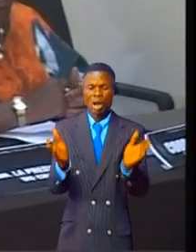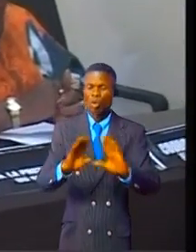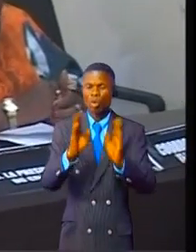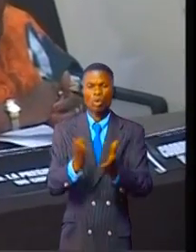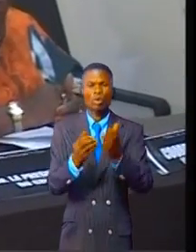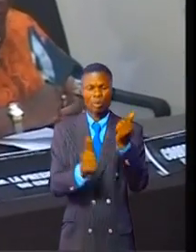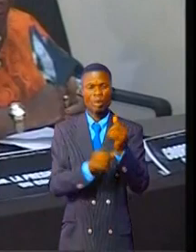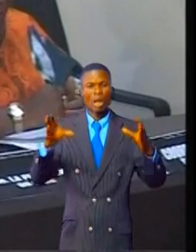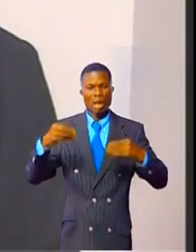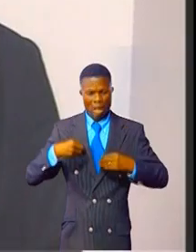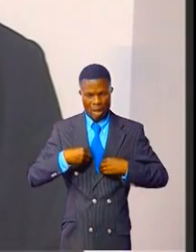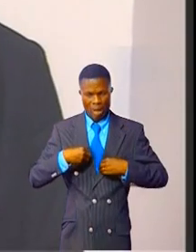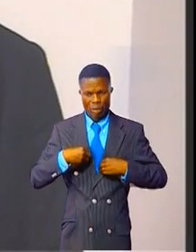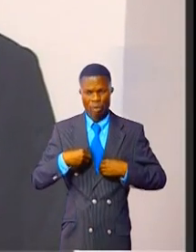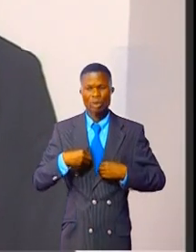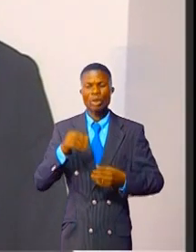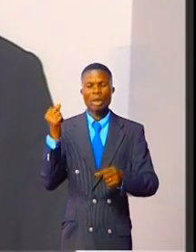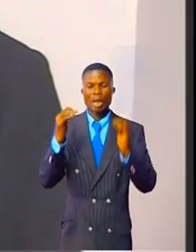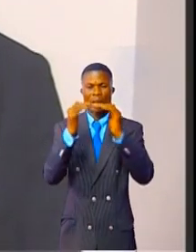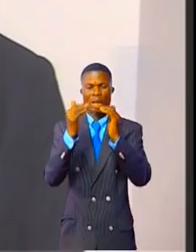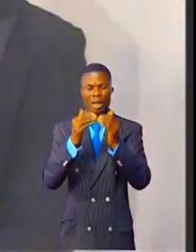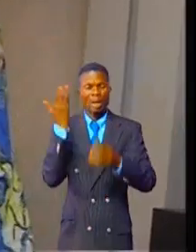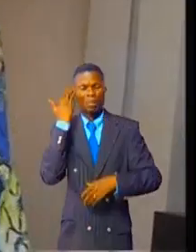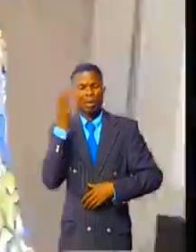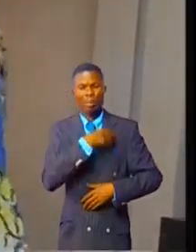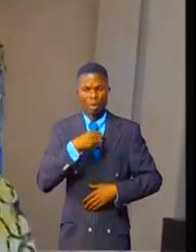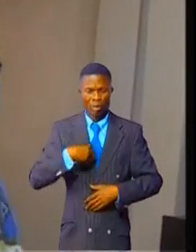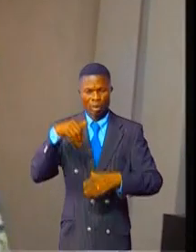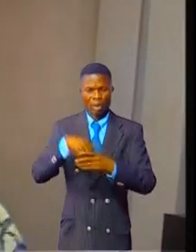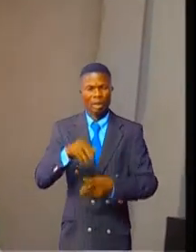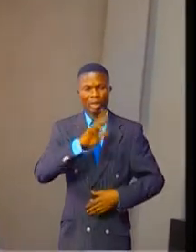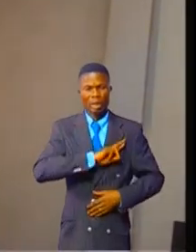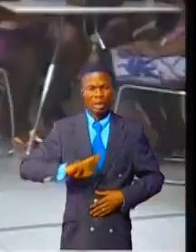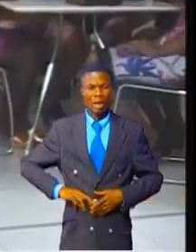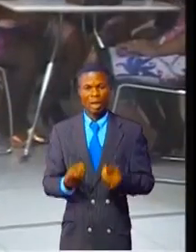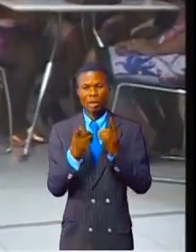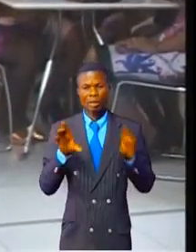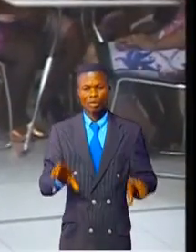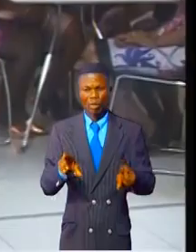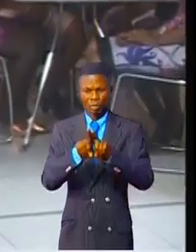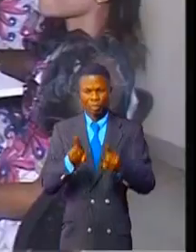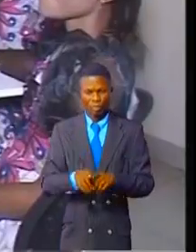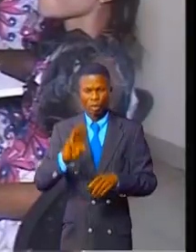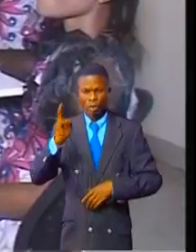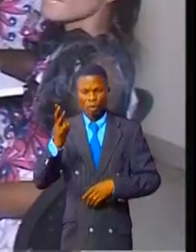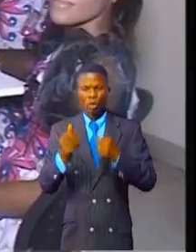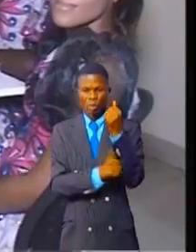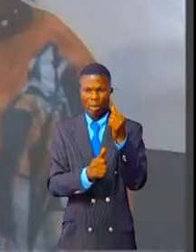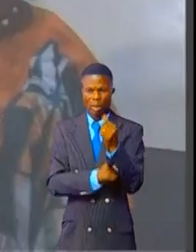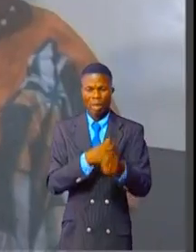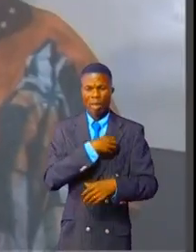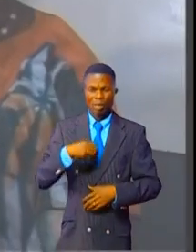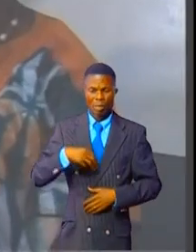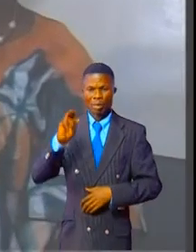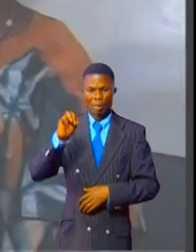à croire à l'effectivité de l'égalité entre hommes et femmes en république démocratique du congo et la dernière intervention c'est celle des madame